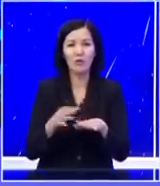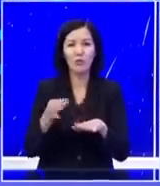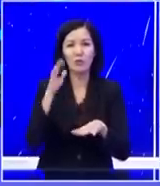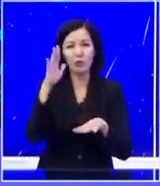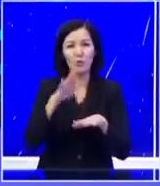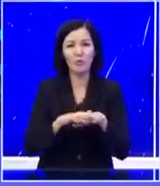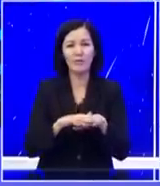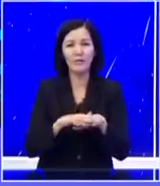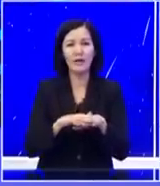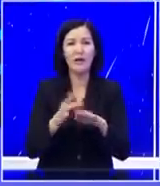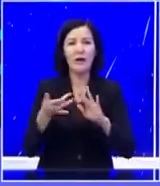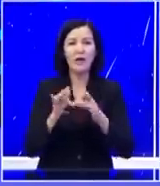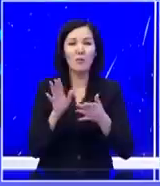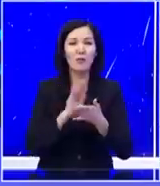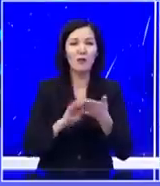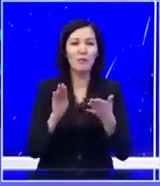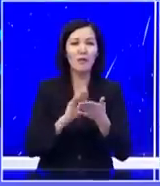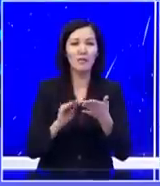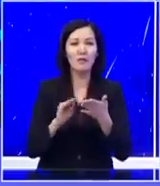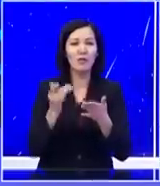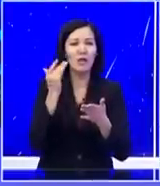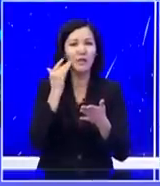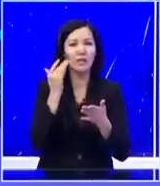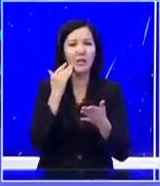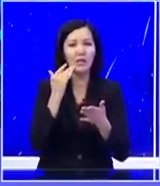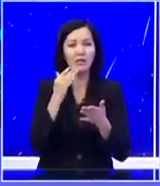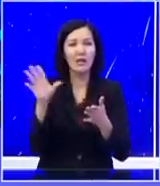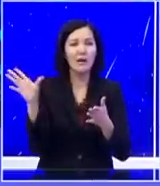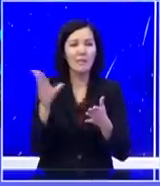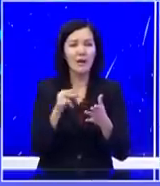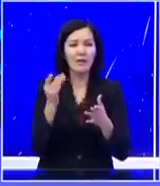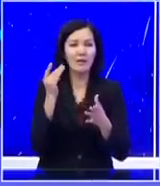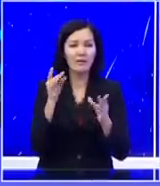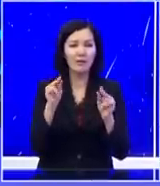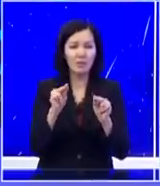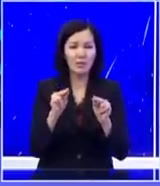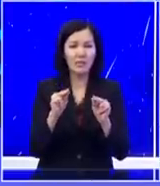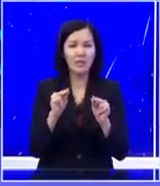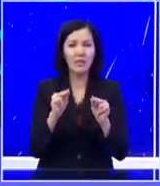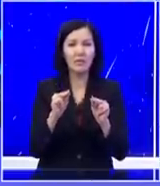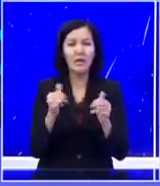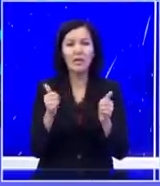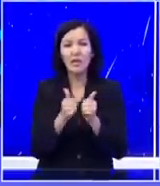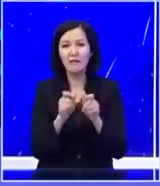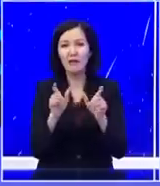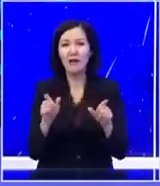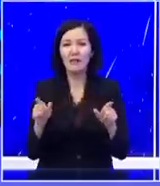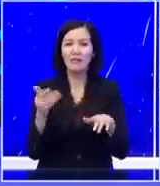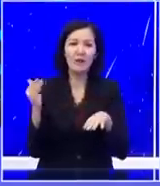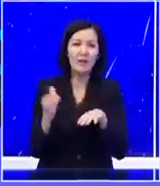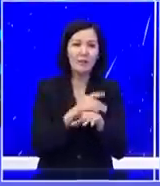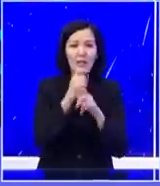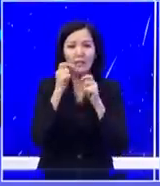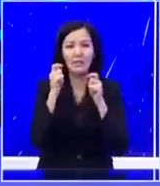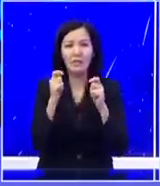өзінің әлеуметтік парақшасында. Ол ешқашан ақиқаттың жолынан айныған емес. Маңайына шуағын шашып, мейірімін төгіп жүретін